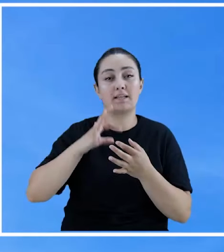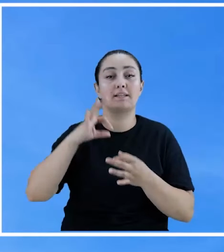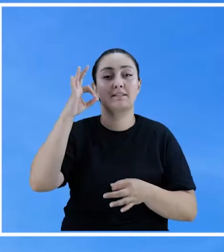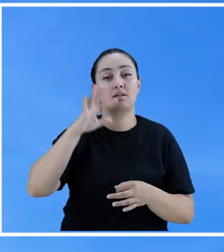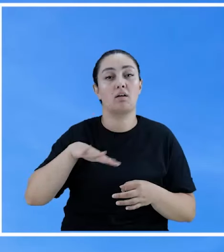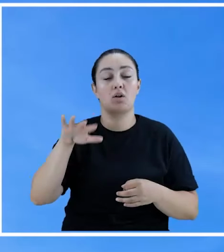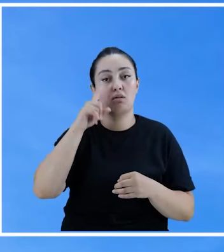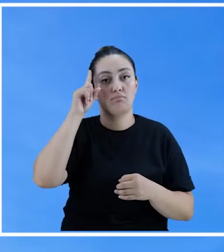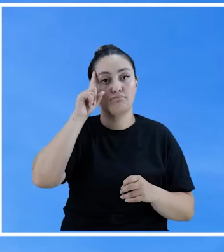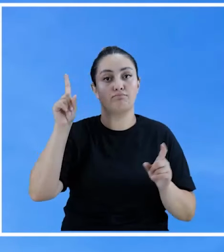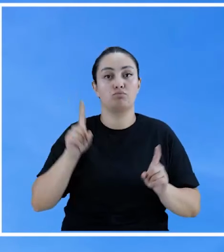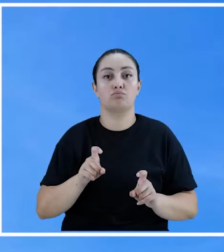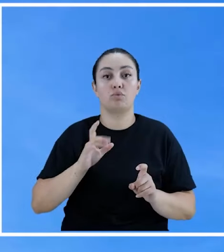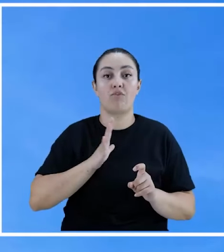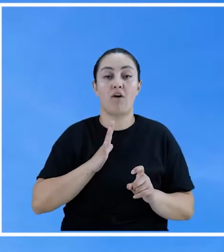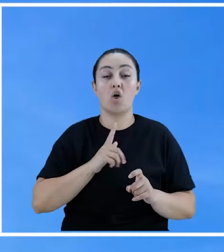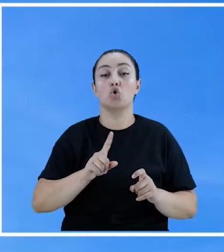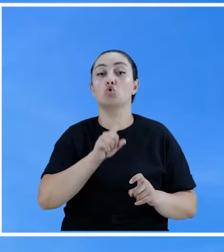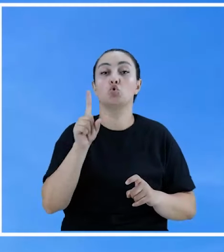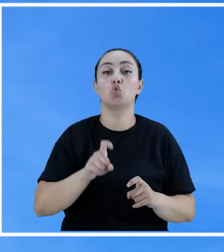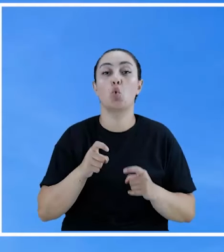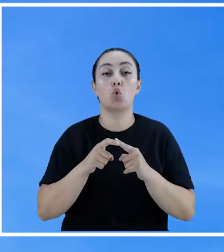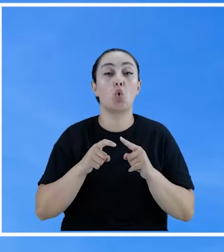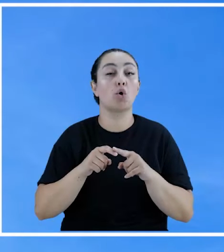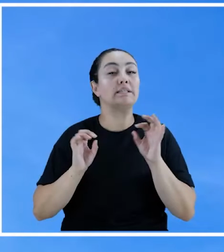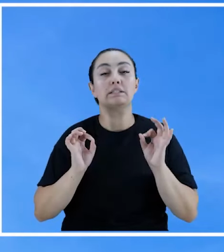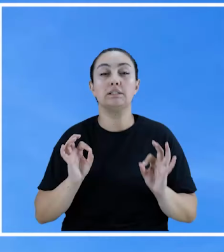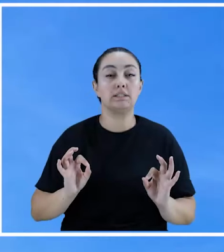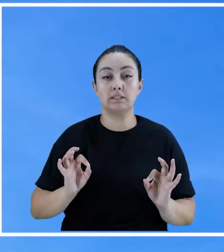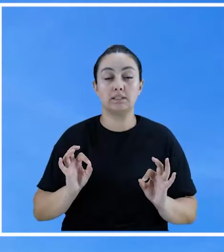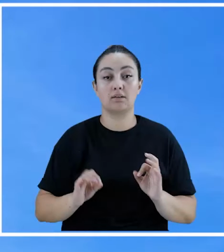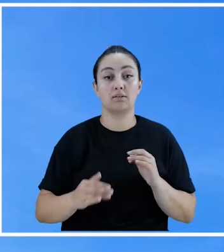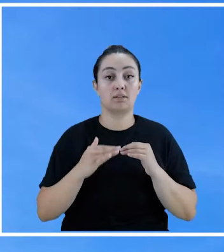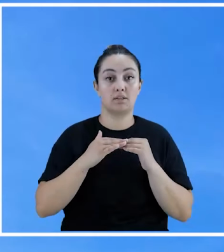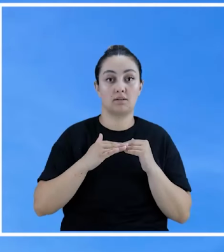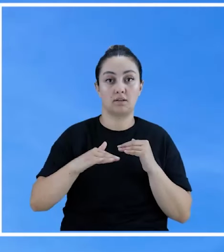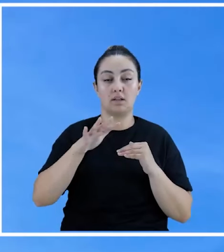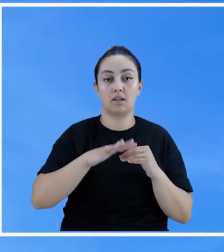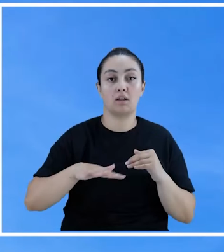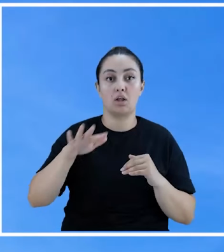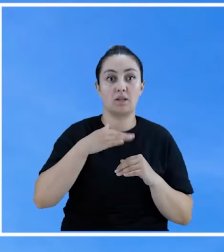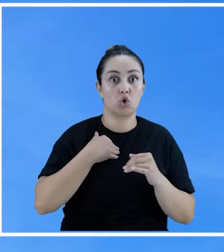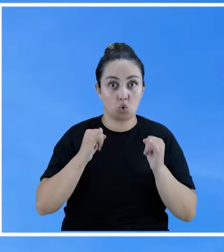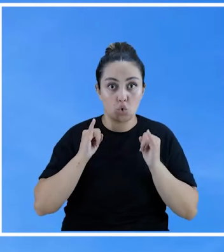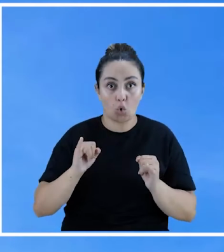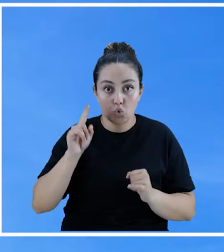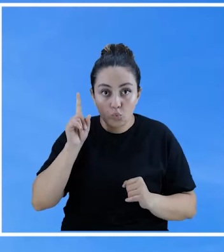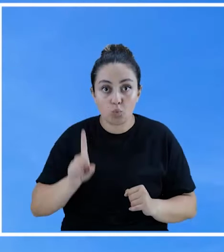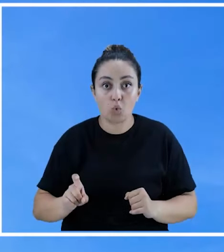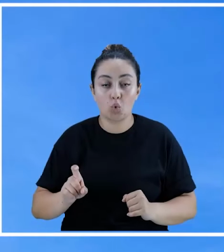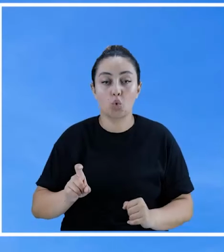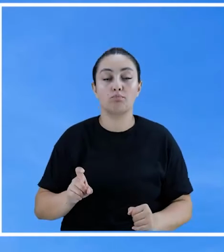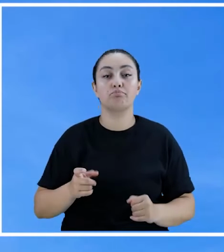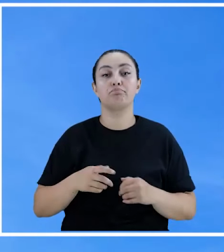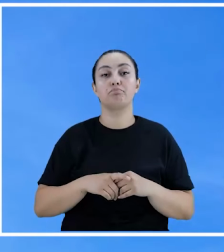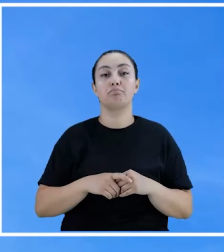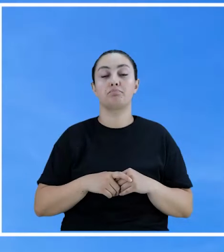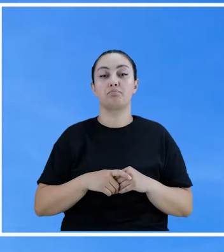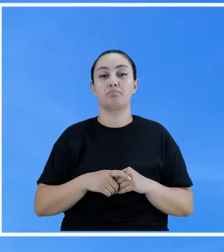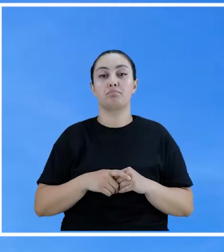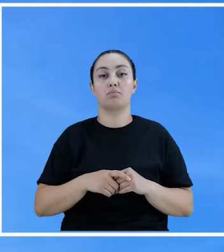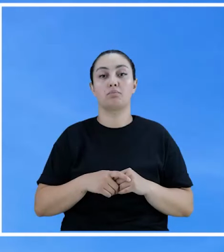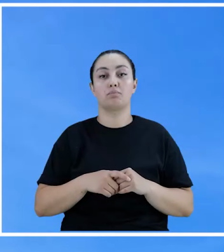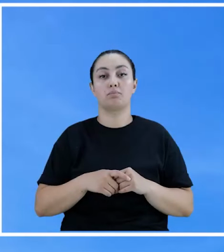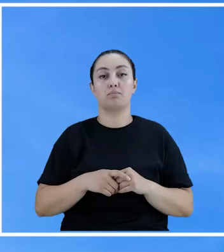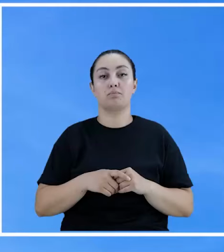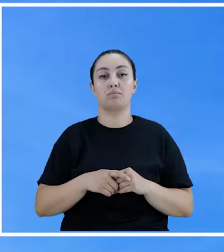soru çıktı karşımıza. İşte benim zeminim nasıl? Zeminim kötü mü? Ya da işte